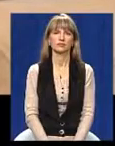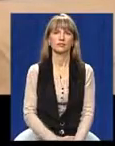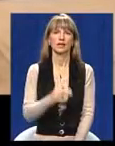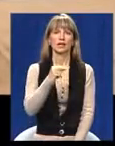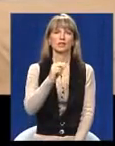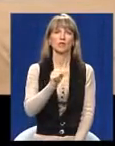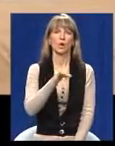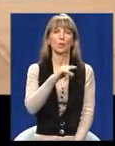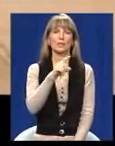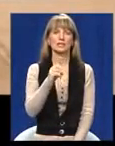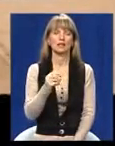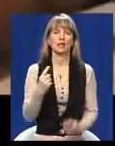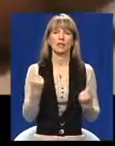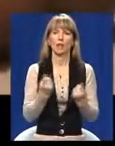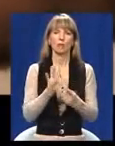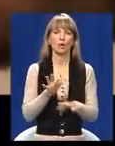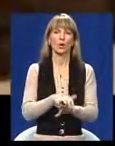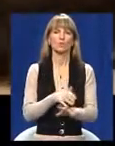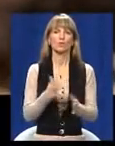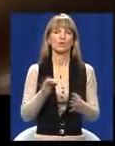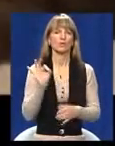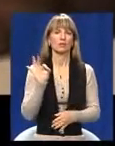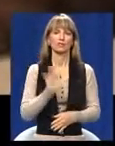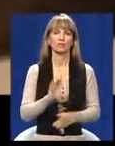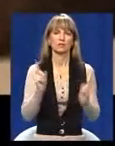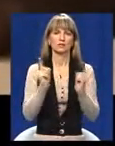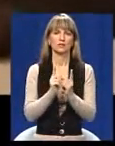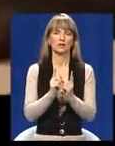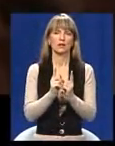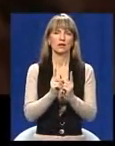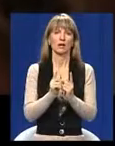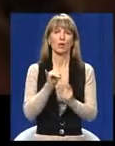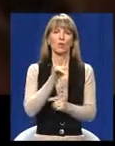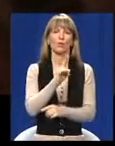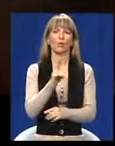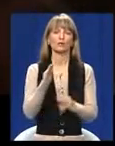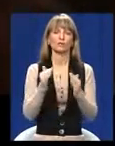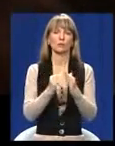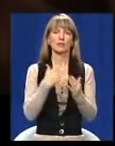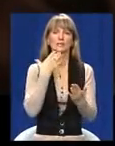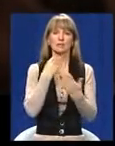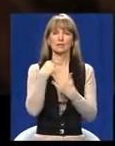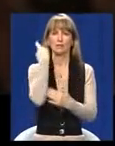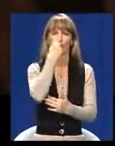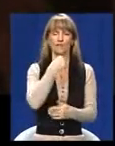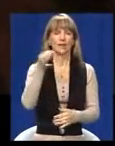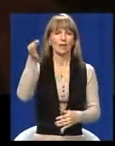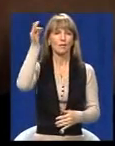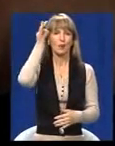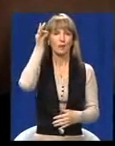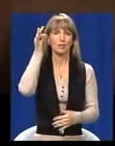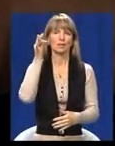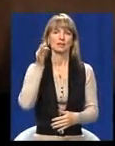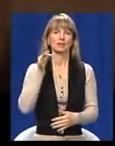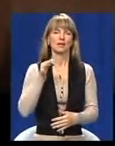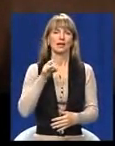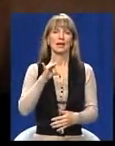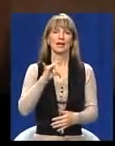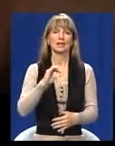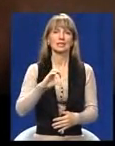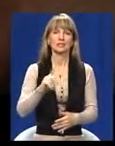Чаузі – незвична порода кішки, яку не часто зустрінеш у когось вдома. Своєю зовнішністю вона нагадує дику рись, що живе